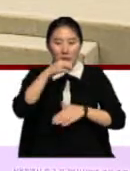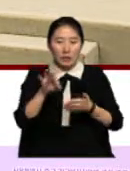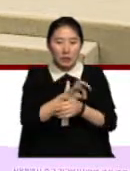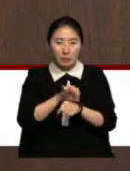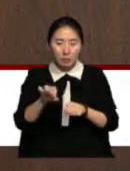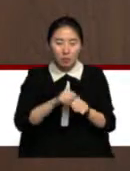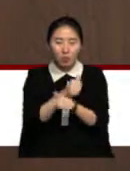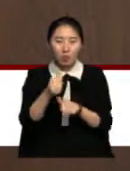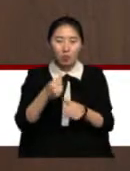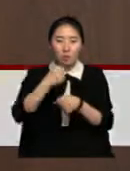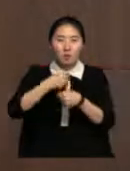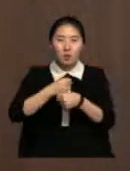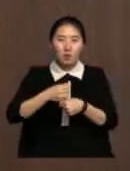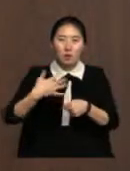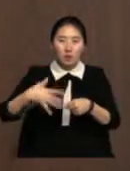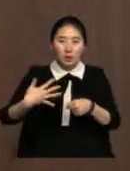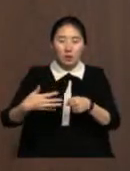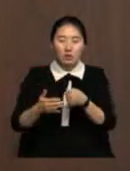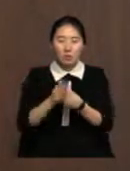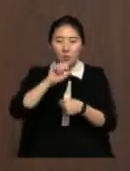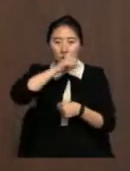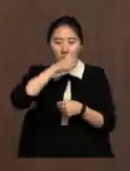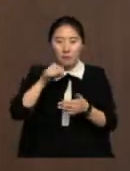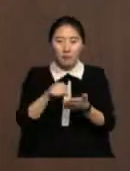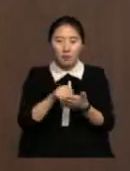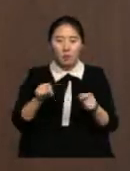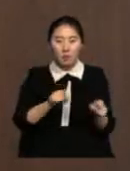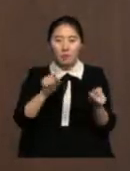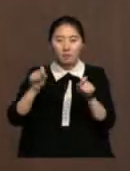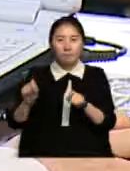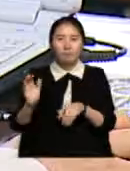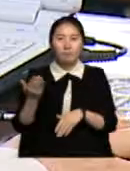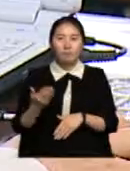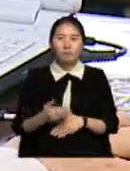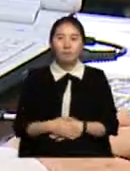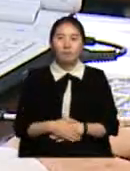구성 실패로 집행부가 제출한 추경예산 심의가 진행되지 못했습니다.